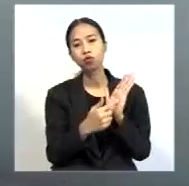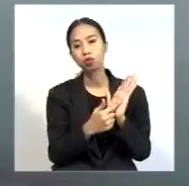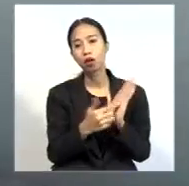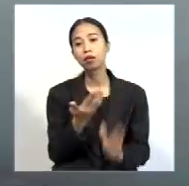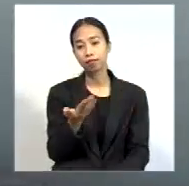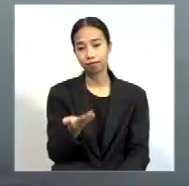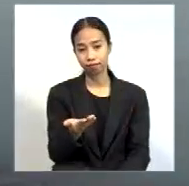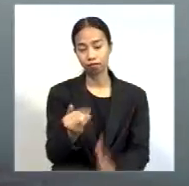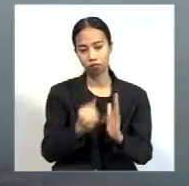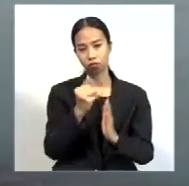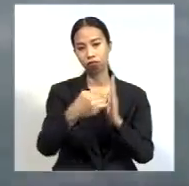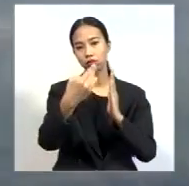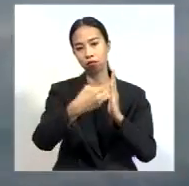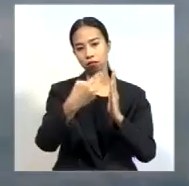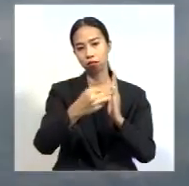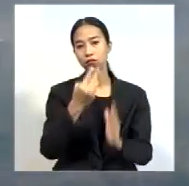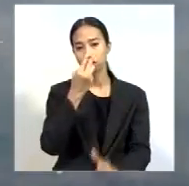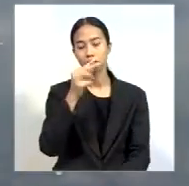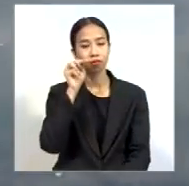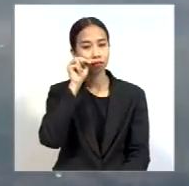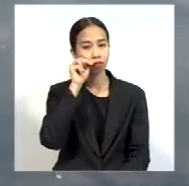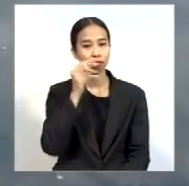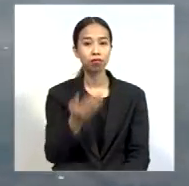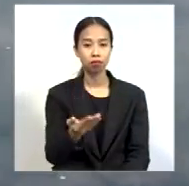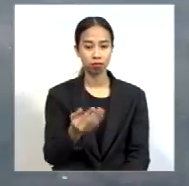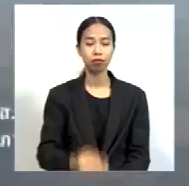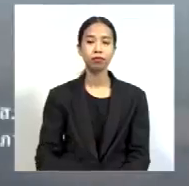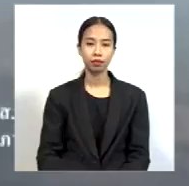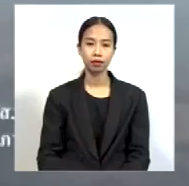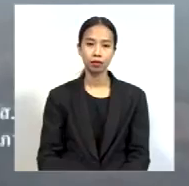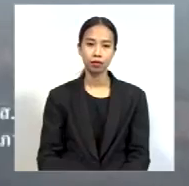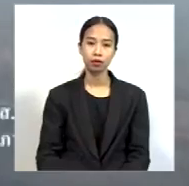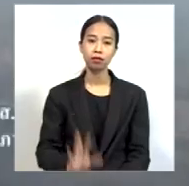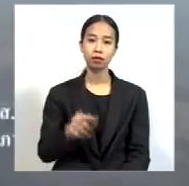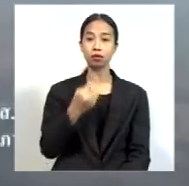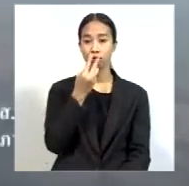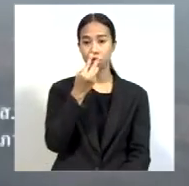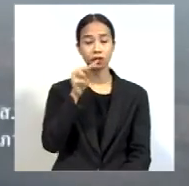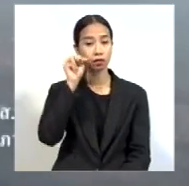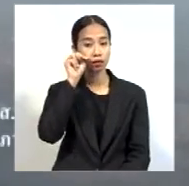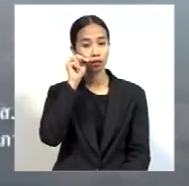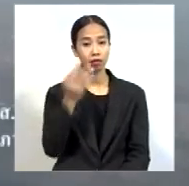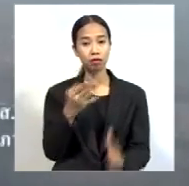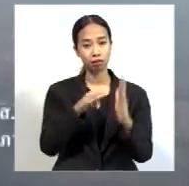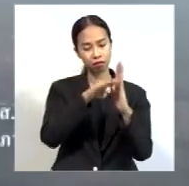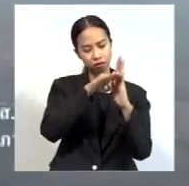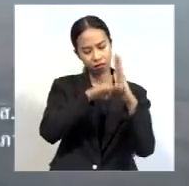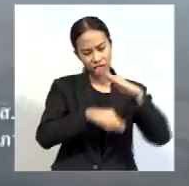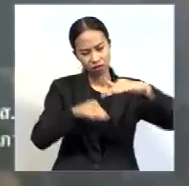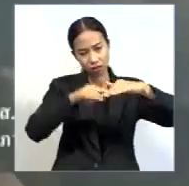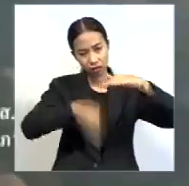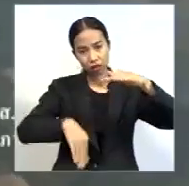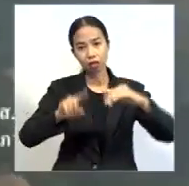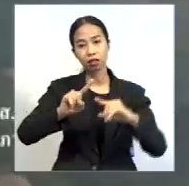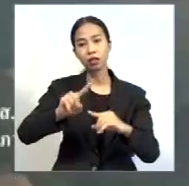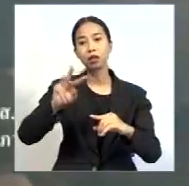ายงานส่งตรงมาจากจังหวัดหนองคายดูระดับน้ำมันก่อนเนี่ยค่ะระดับน้ำโขงที่ไหลผ่านจังหวัดหนองคายยังต่ำกว่า1เมตรนะคะวัด